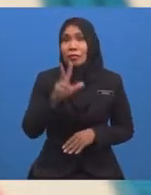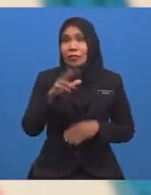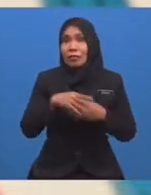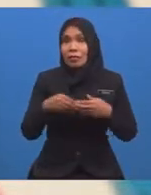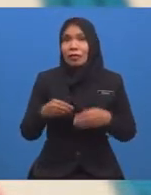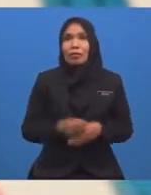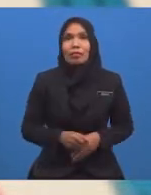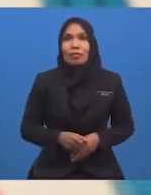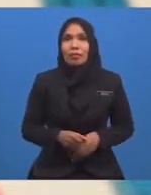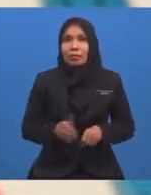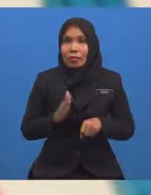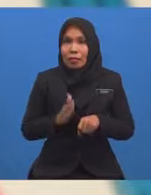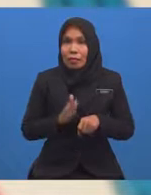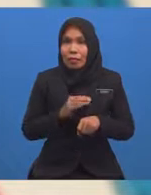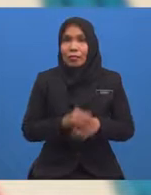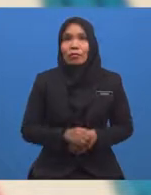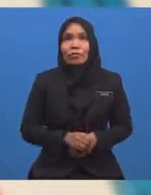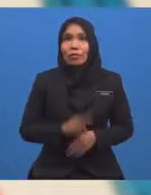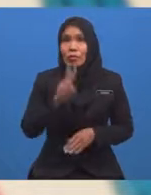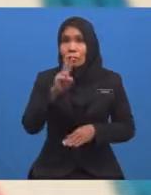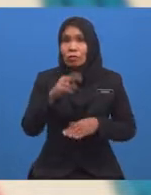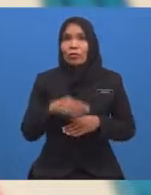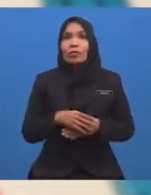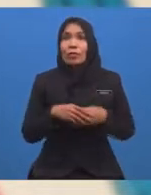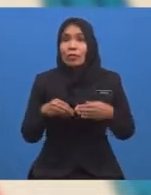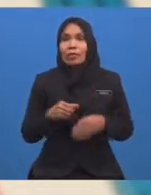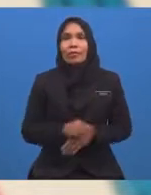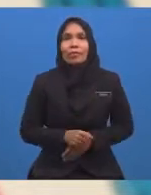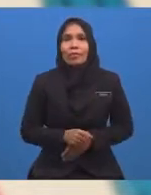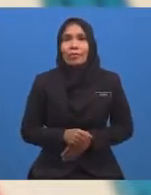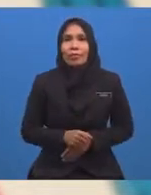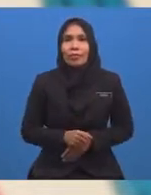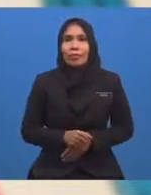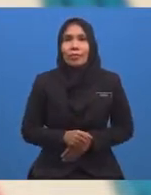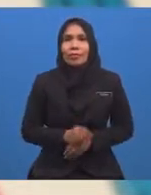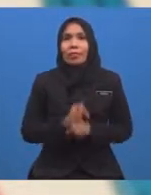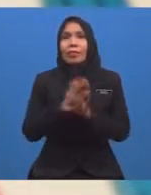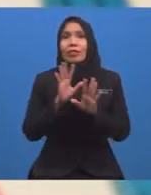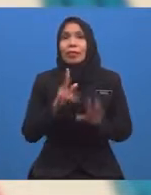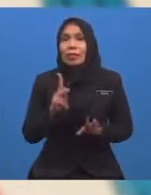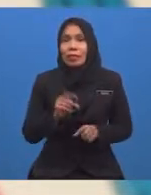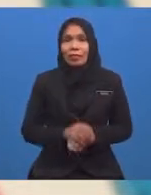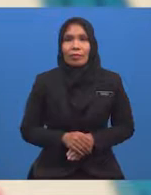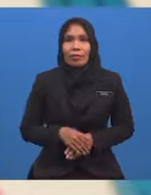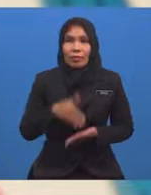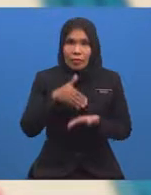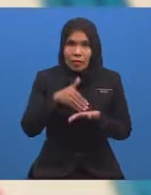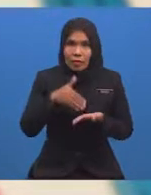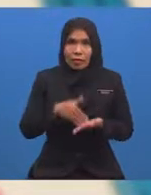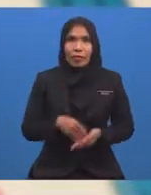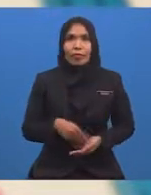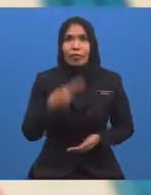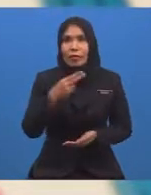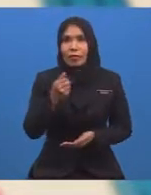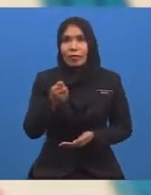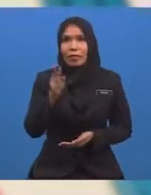gambar ini menunjukkan tiga jenis peralatan yang dibeli oleh seorang murid